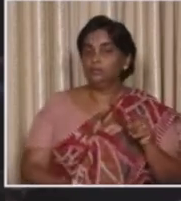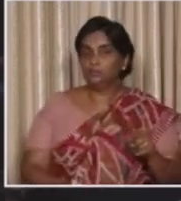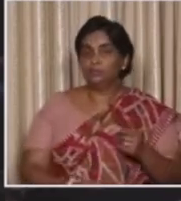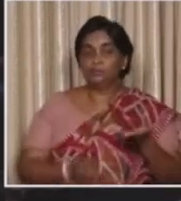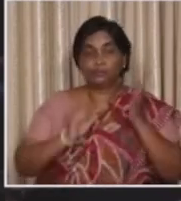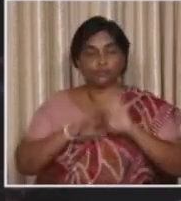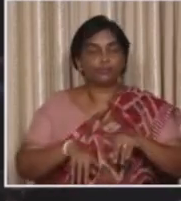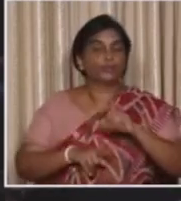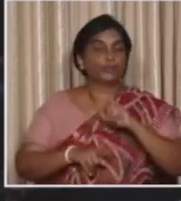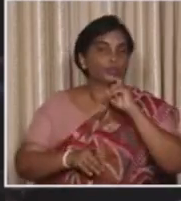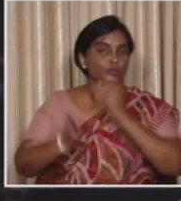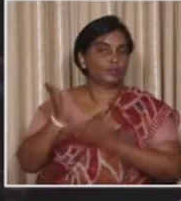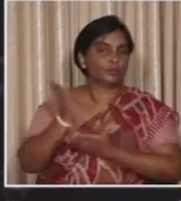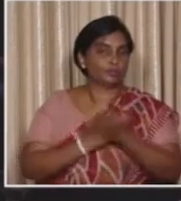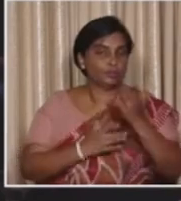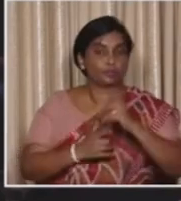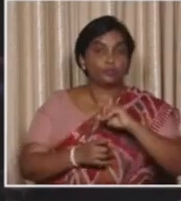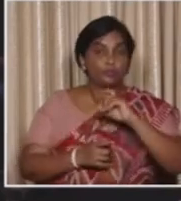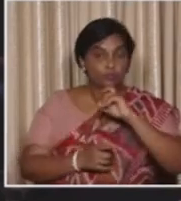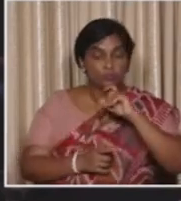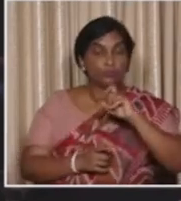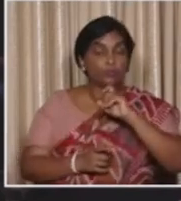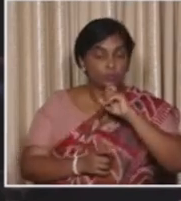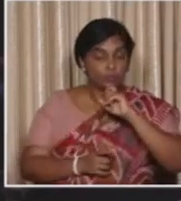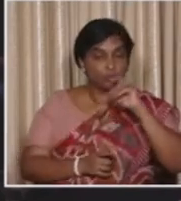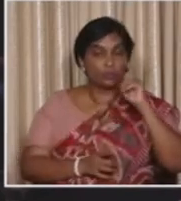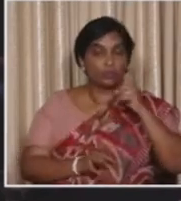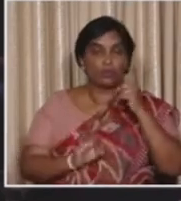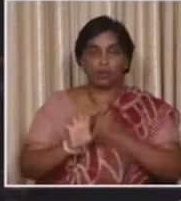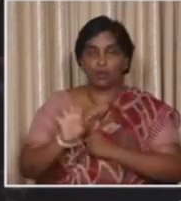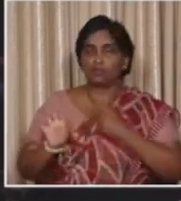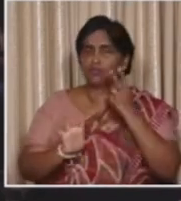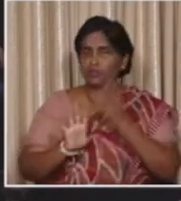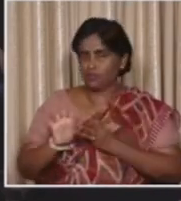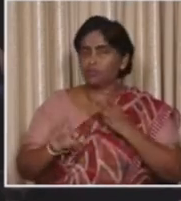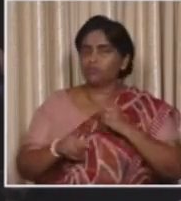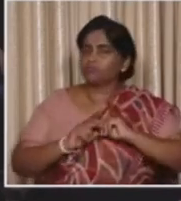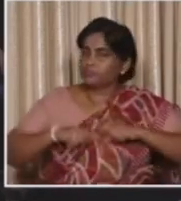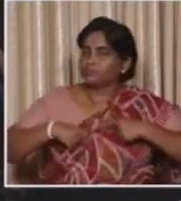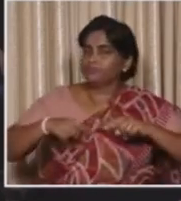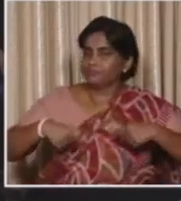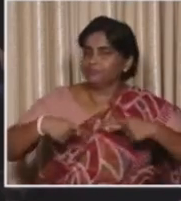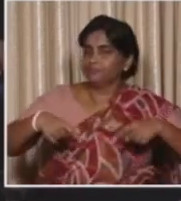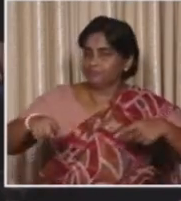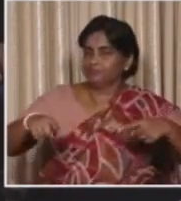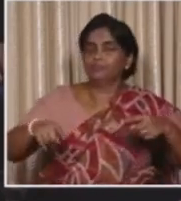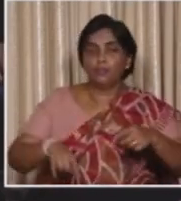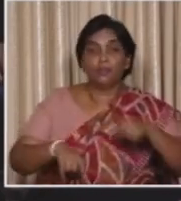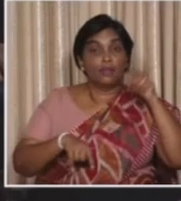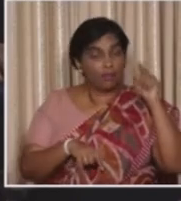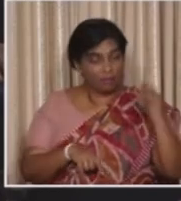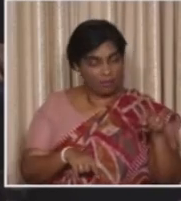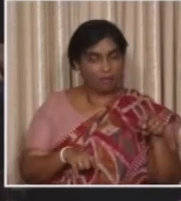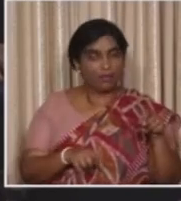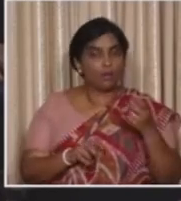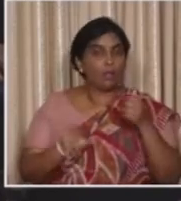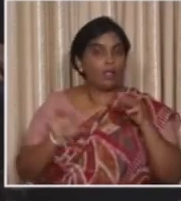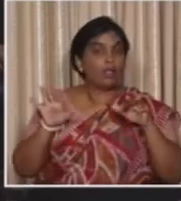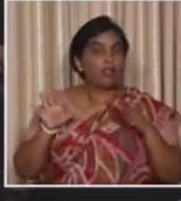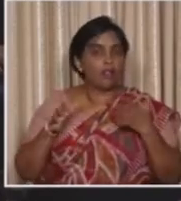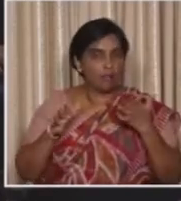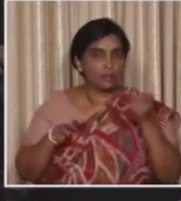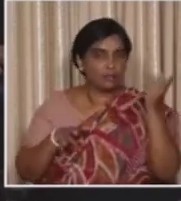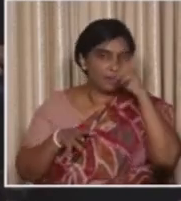අන්තිමට උසාවි ගියා. උසාවි ගිහිල්ලා උසාවියේ අවුරුදු 2-3ක් ඇදුනා. එතෙන්දිත් රුපියල් 900යි